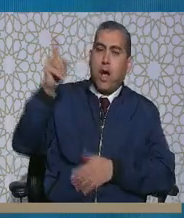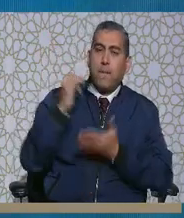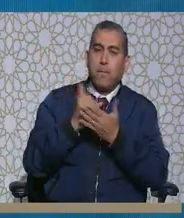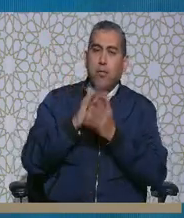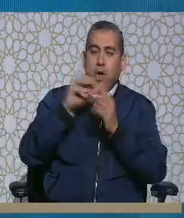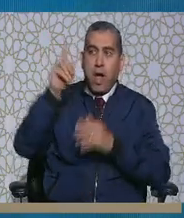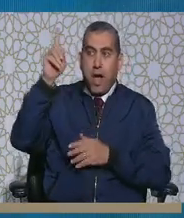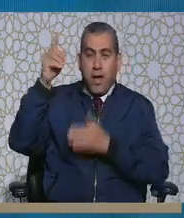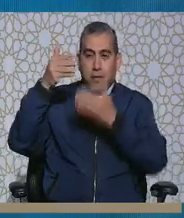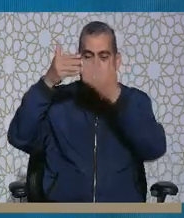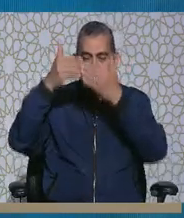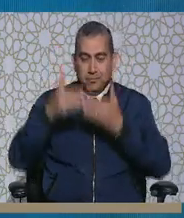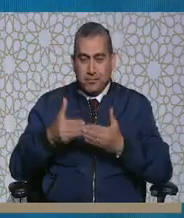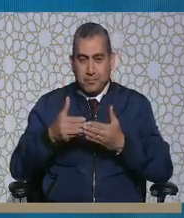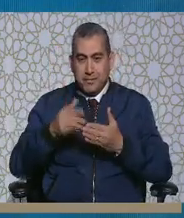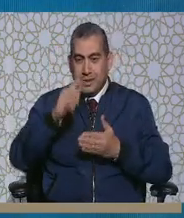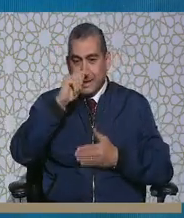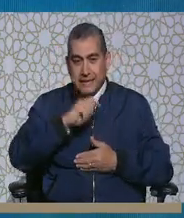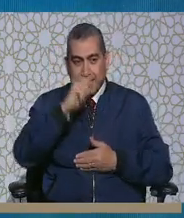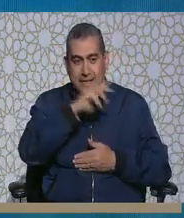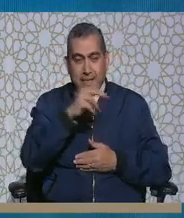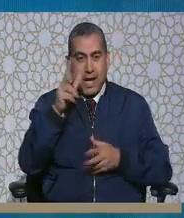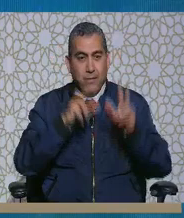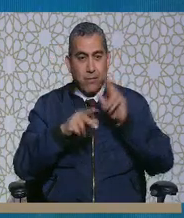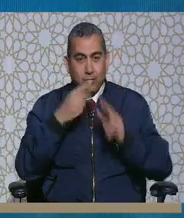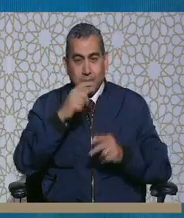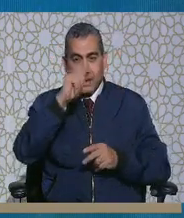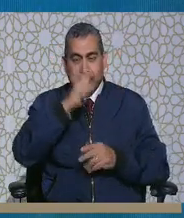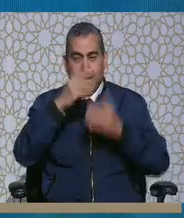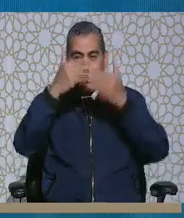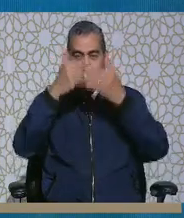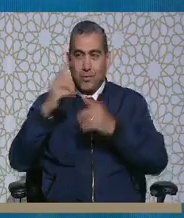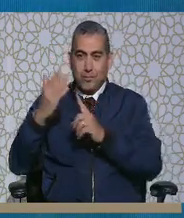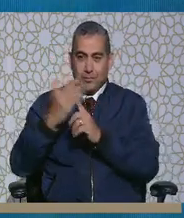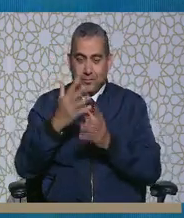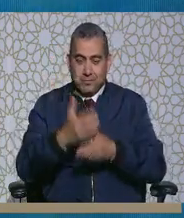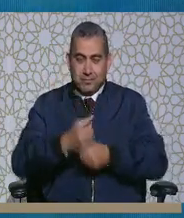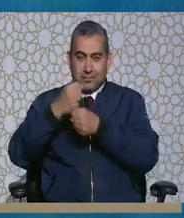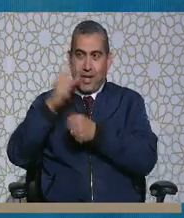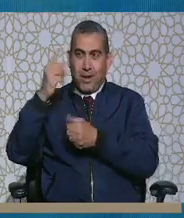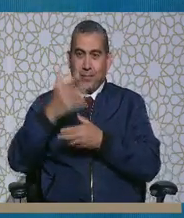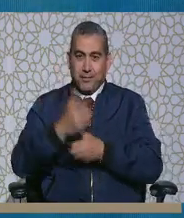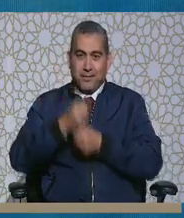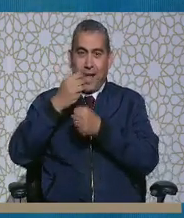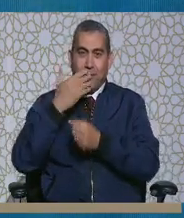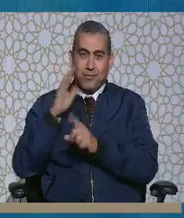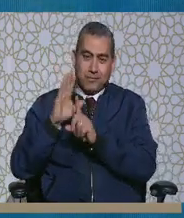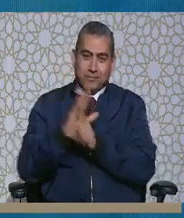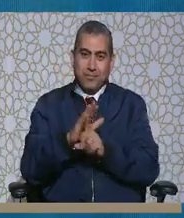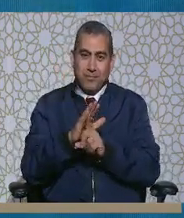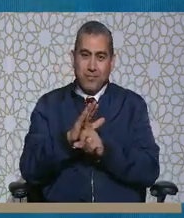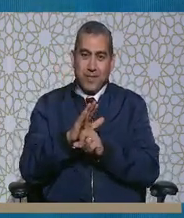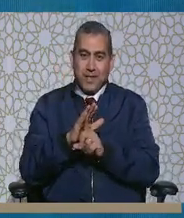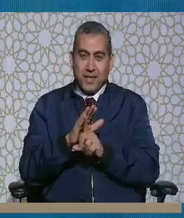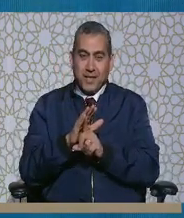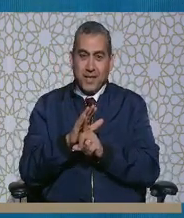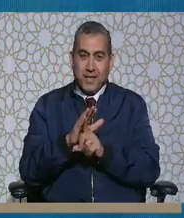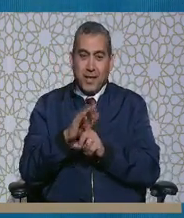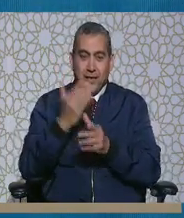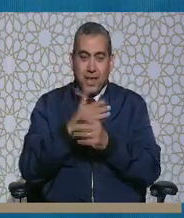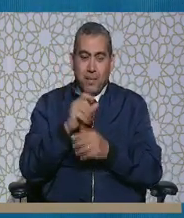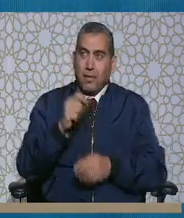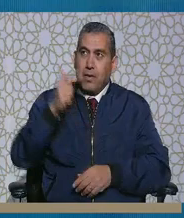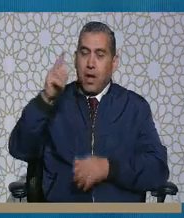الله سيئات ما مكروا نجاه الله سبحانه وتعالى نجاه سبحانه وتعالى بايه بتفويض